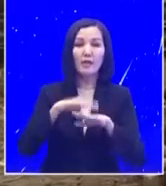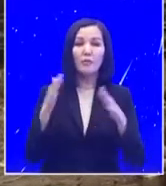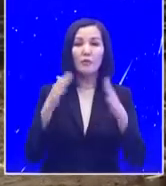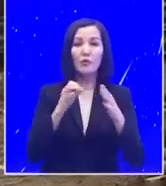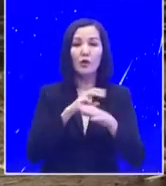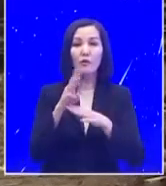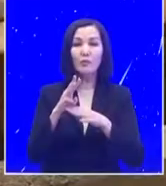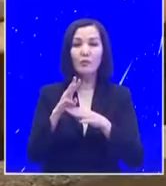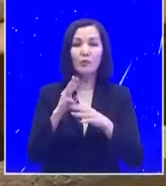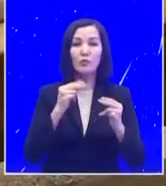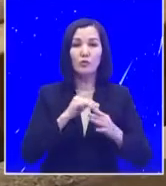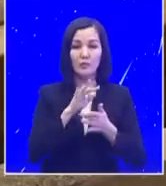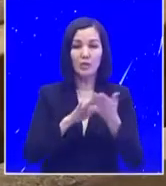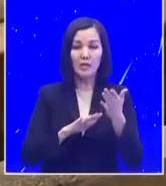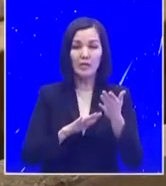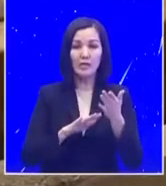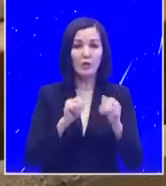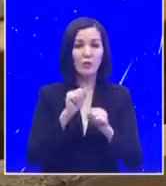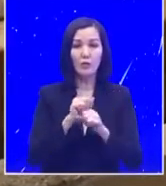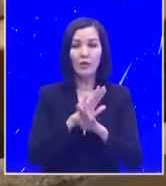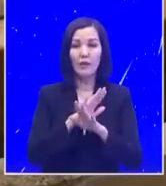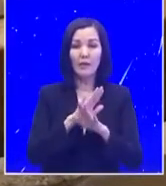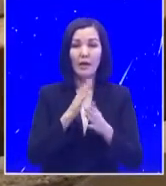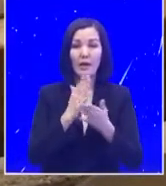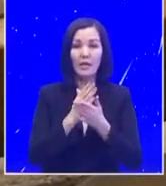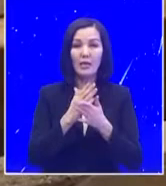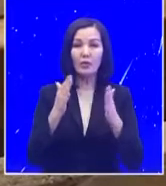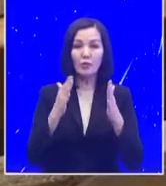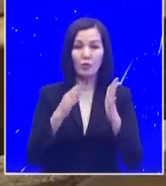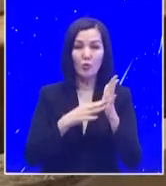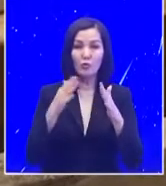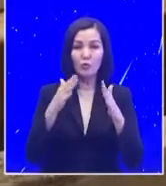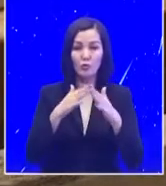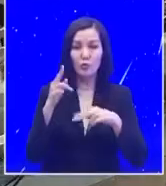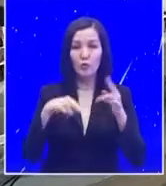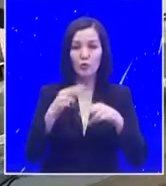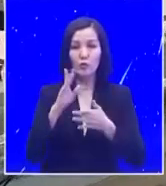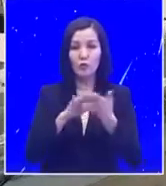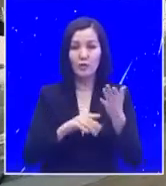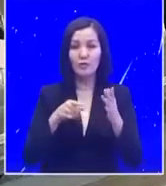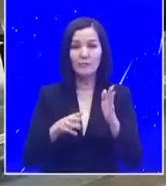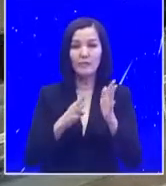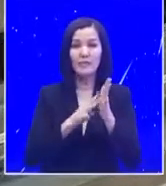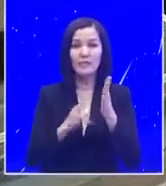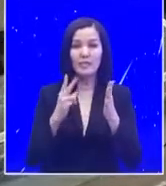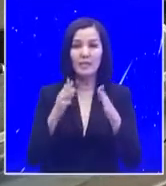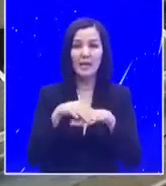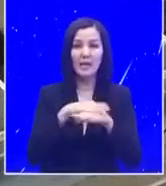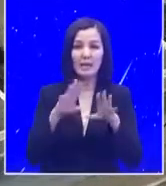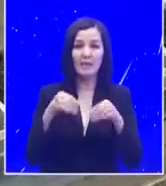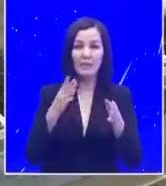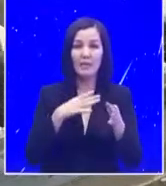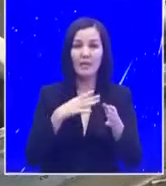қамту жұмысы биыл да жалғаспақ. Жұмысы тоқтап қалған 9 үйдің құрылысы қайта жанданады. Биыл 1082 пәтер халық игілігіне